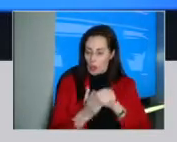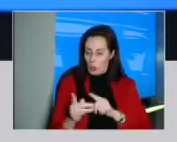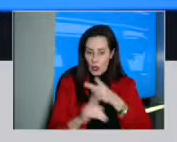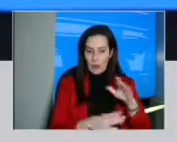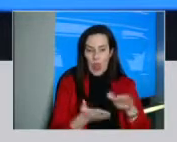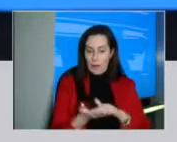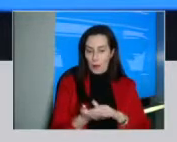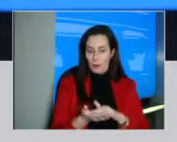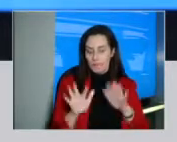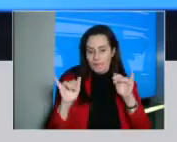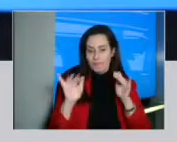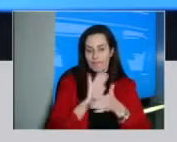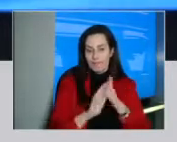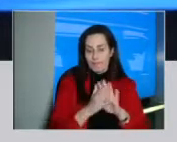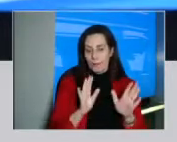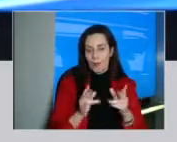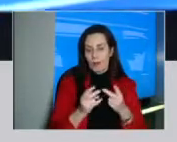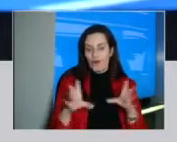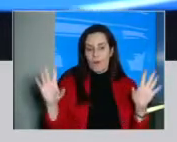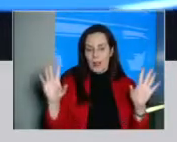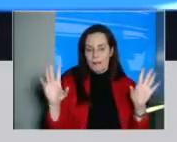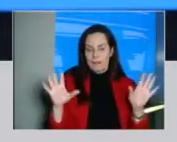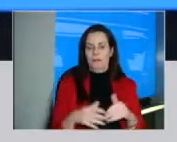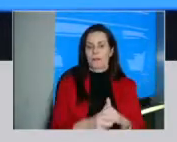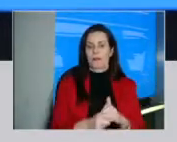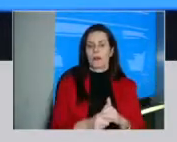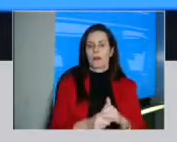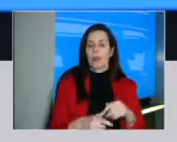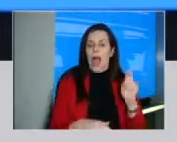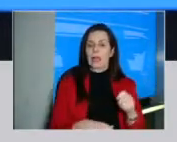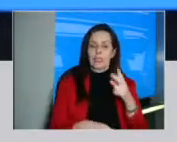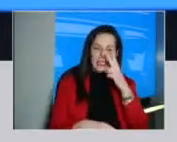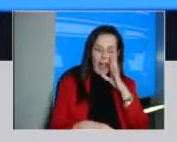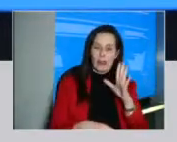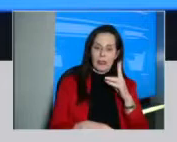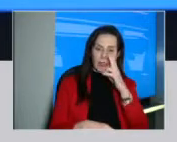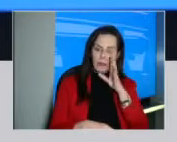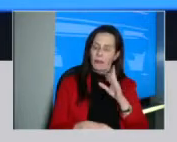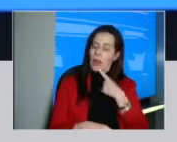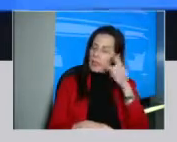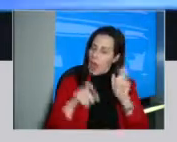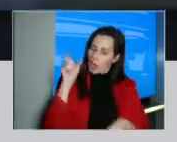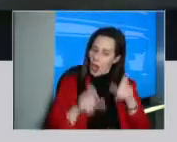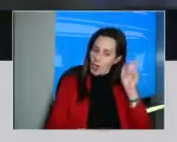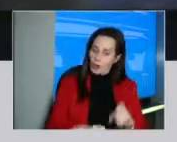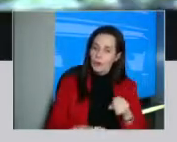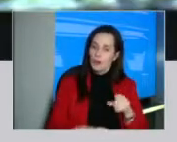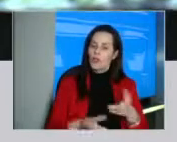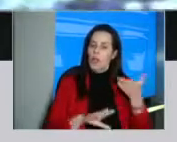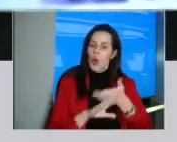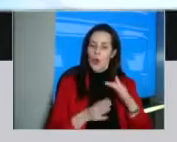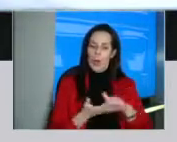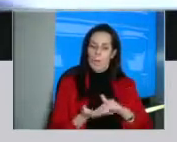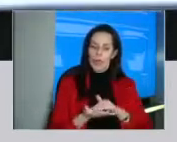את אחוז החסימה, בעצם הלך לפח. אוקיי. הכנסת מנסה לחנך את הבוחרים. בין היתר, כשאלו את אחוז